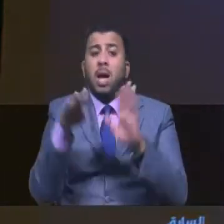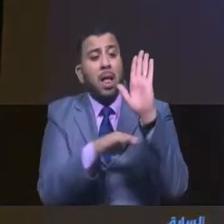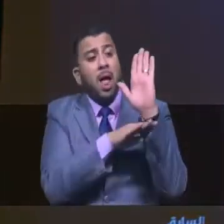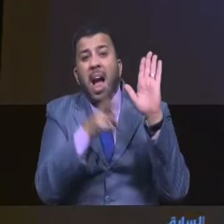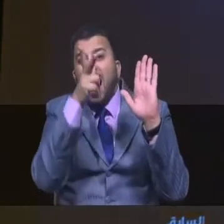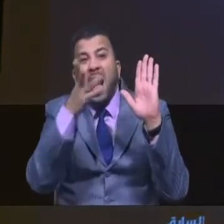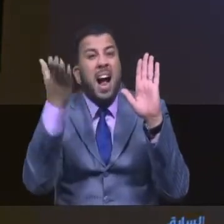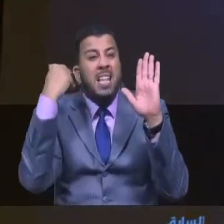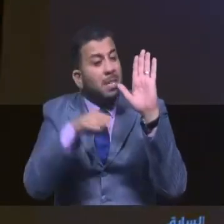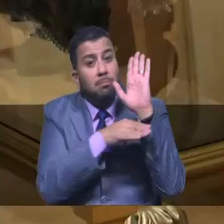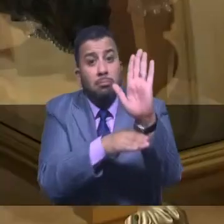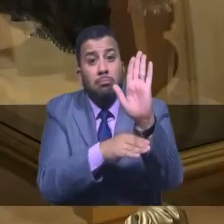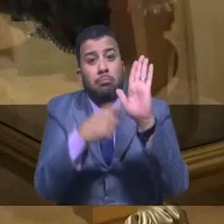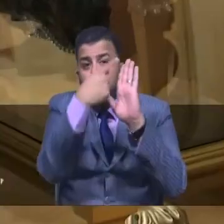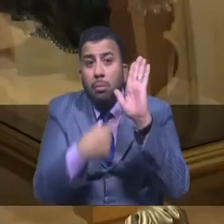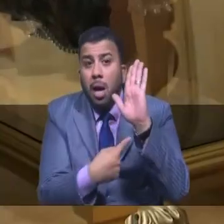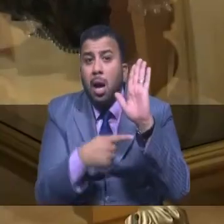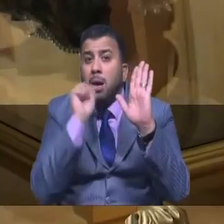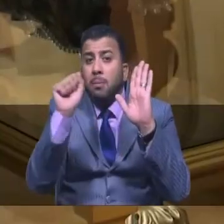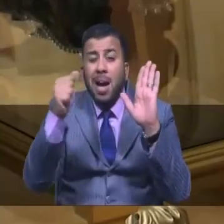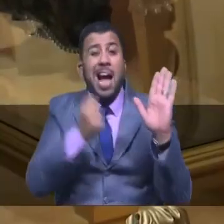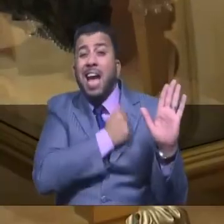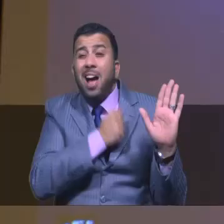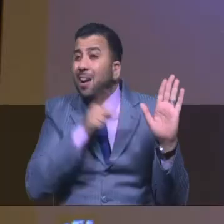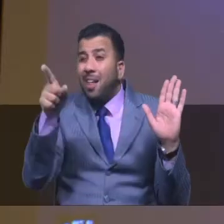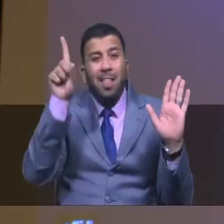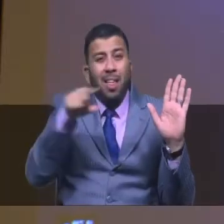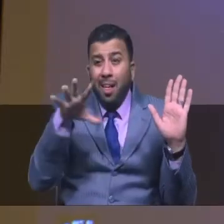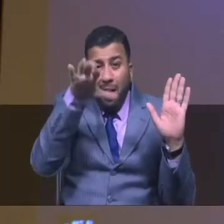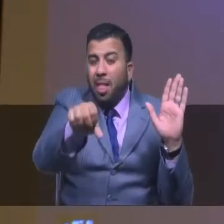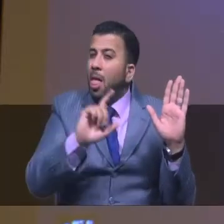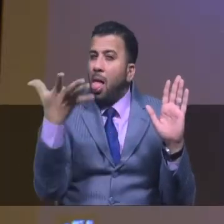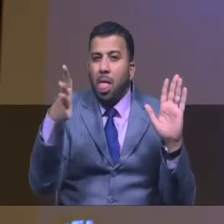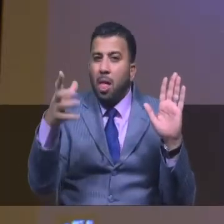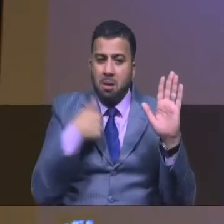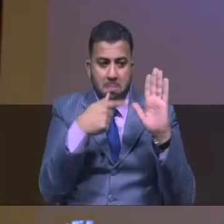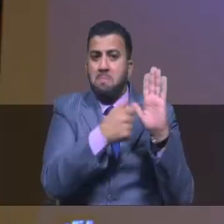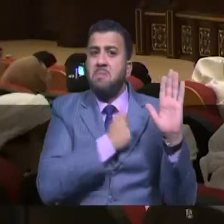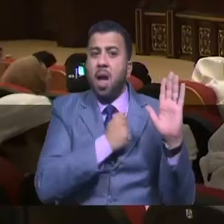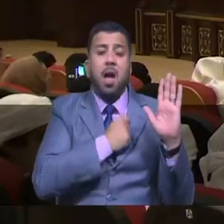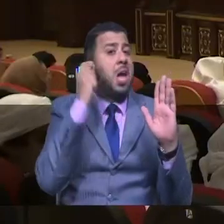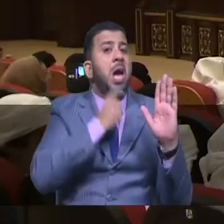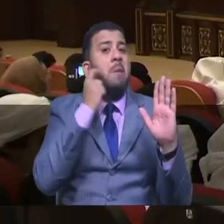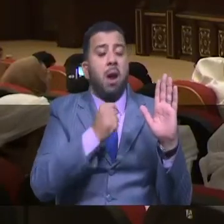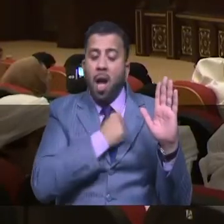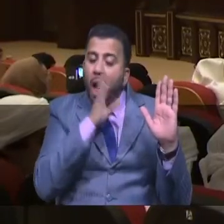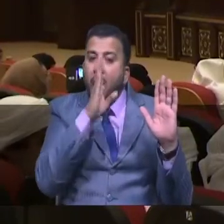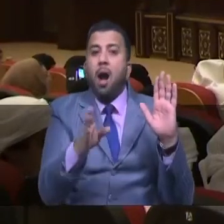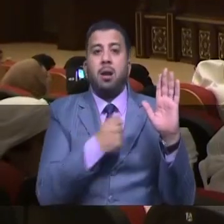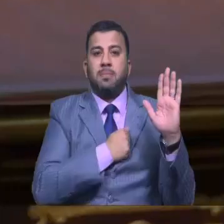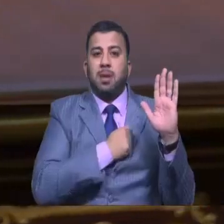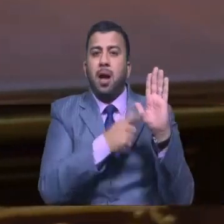التاريخية والتي تثبت عدم صحة المزاعم الإيرانية بالسيادة، ناهيك عن أحكام القضاء الدولي والتي